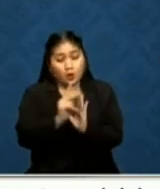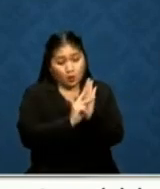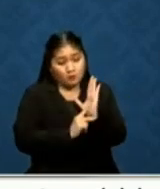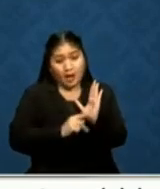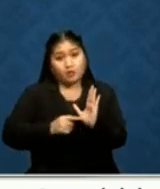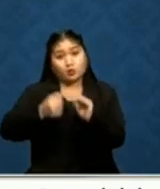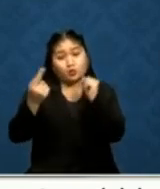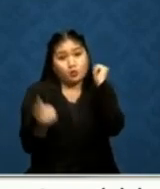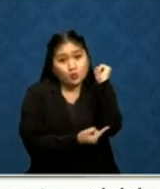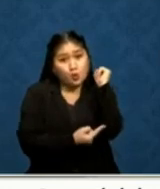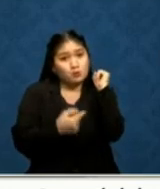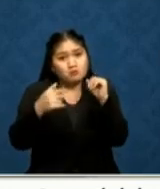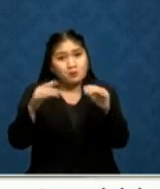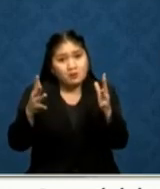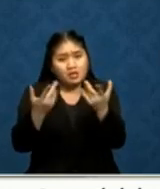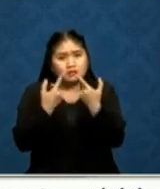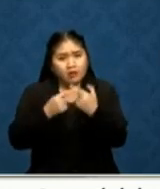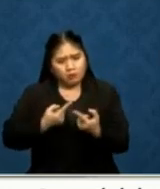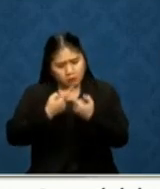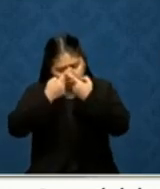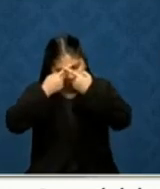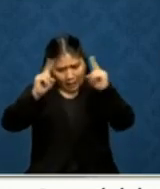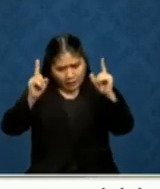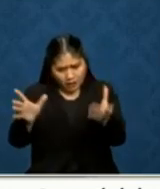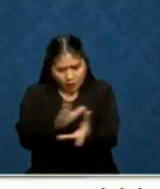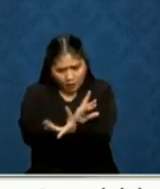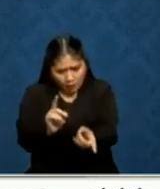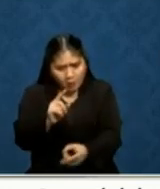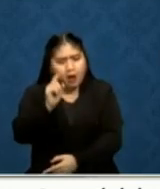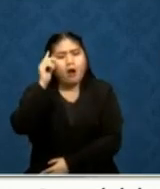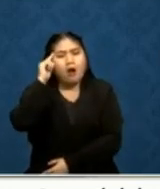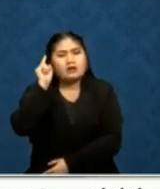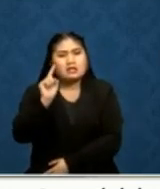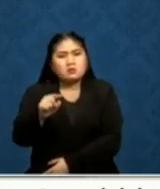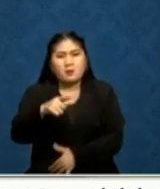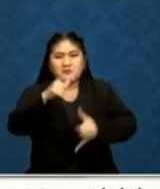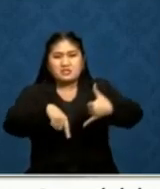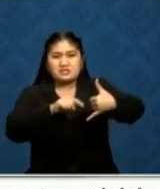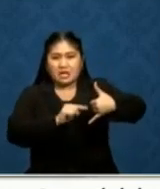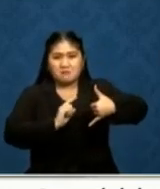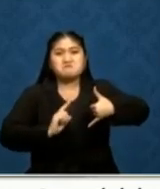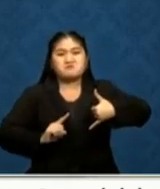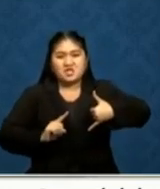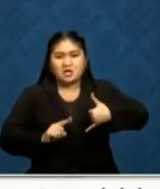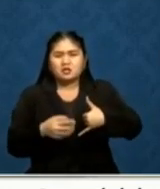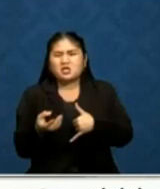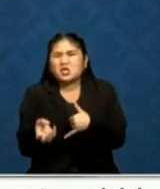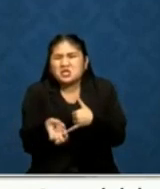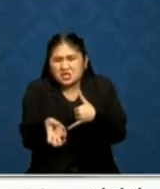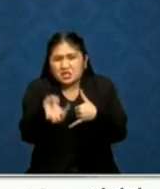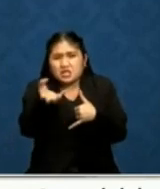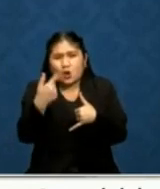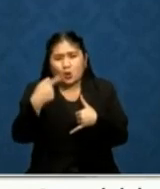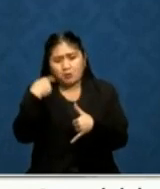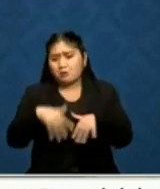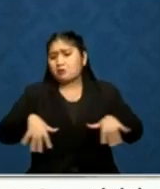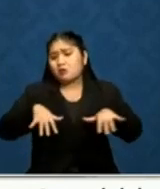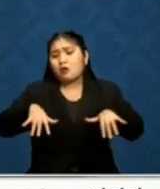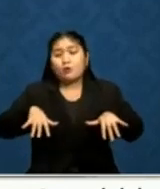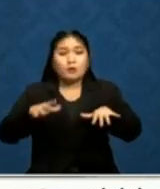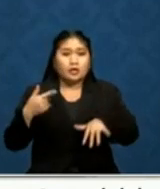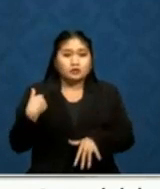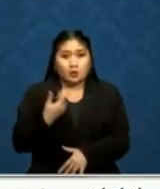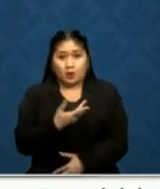ว้แต่ที่น่าแปลกใจคือสังคมส่วนหนึ่งกลับมองว่าพฤติกรรมคุกคามทางเพศเป็นเรื่องเล็กน้อยเรื่องปกติทั่วไ